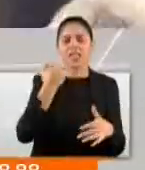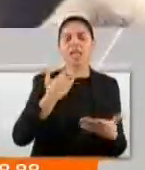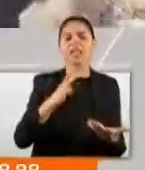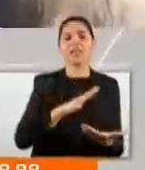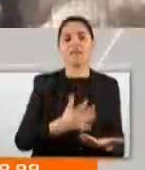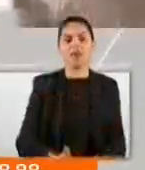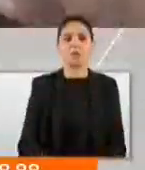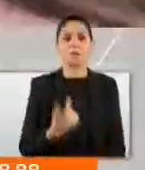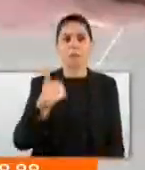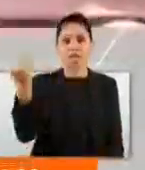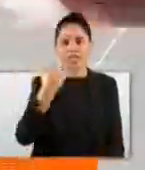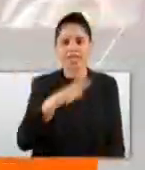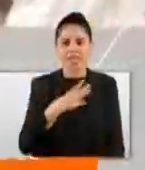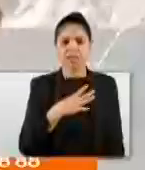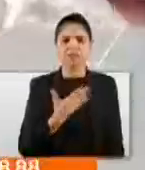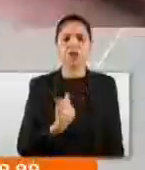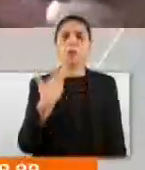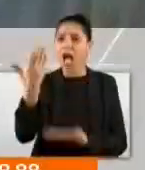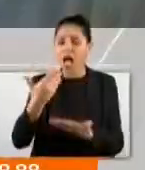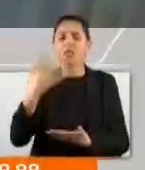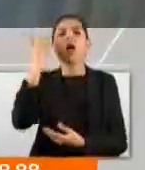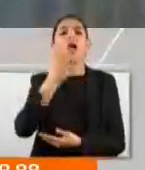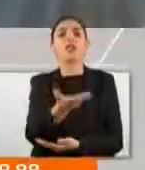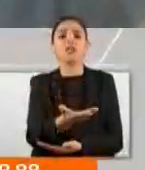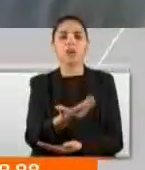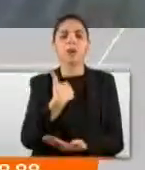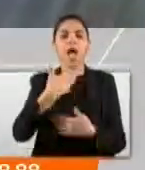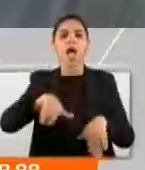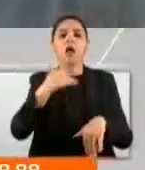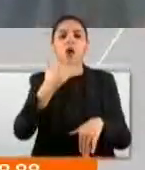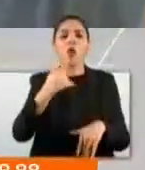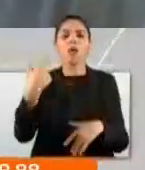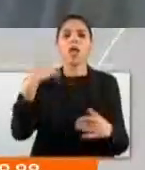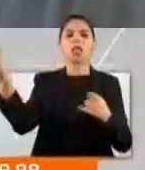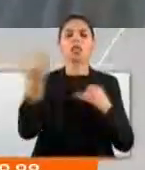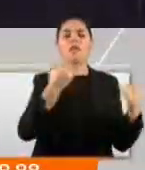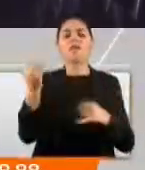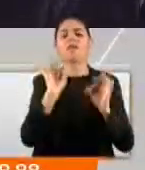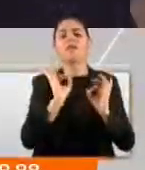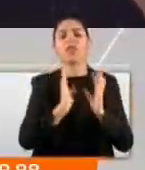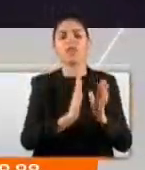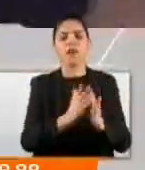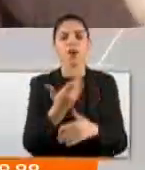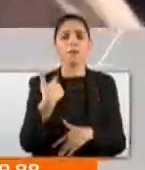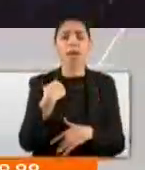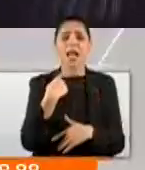ediliyorum. Ben de tehdit alıyorum. İzah ediyorum, anlamıyorlar. Engel olamıyoruz, sürekli münakaşa içinde oluyoruz. Ben